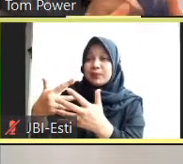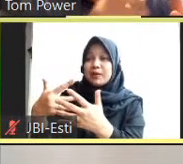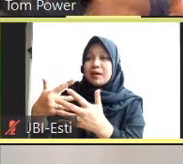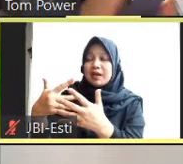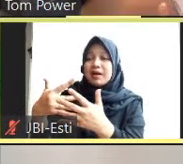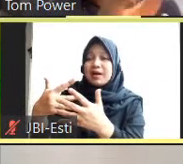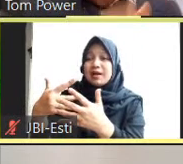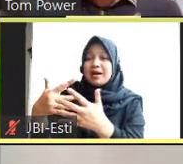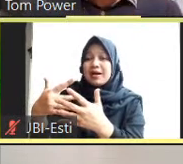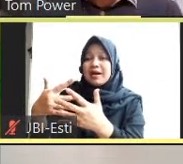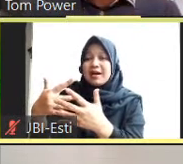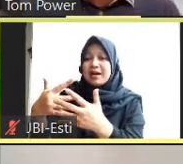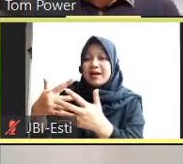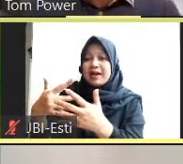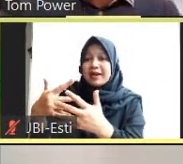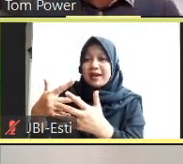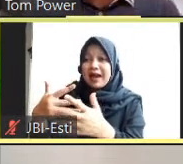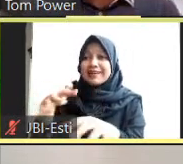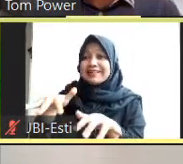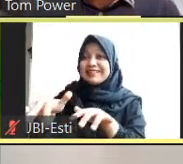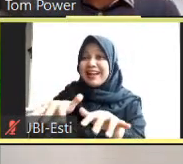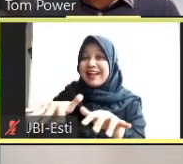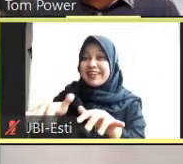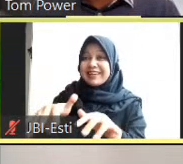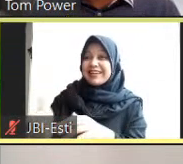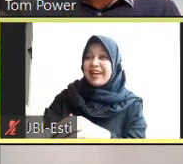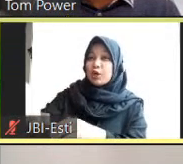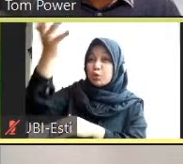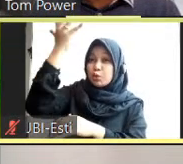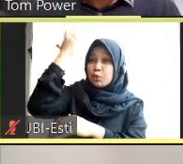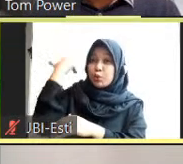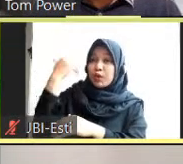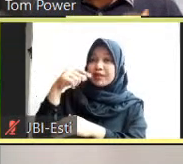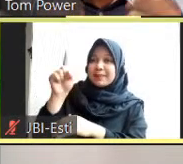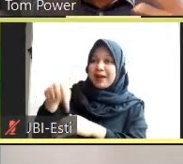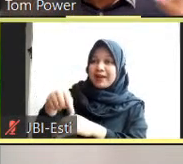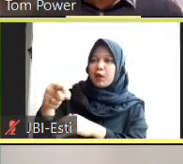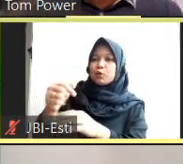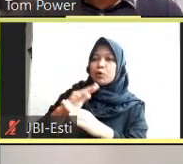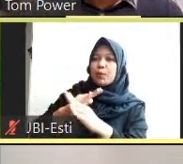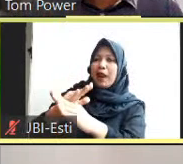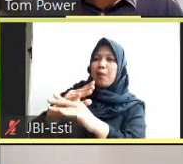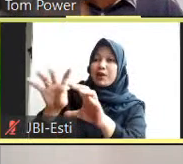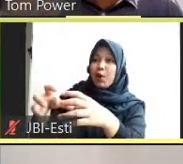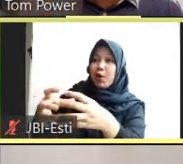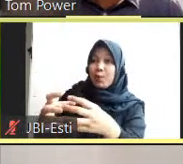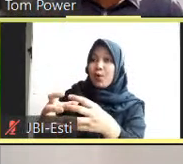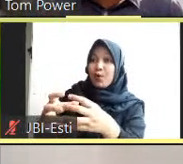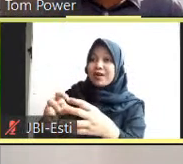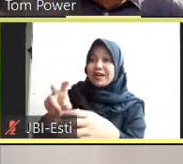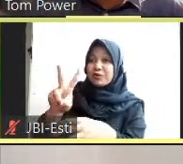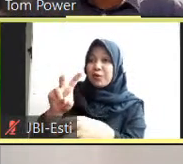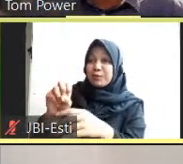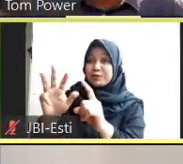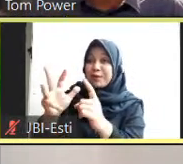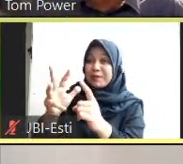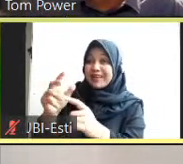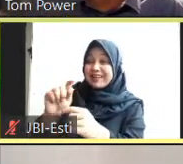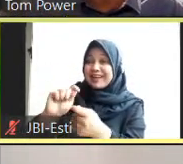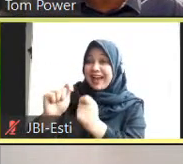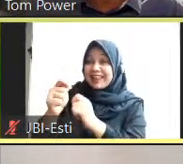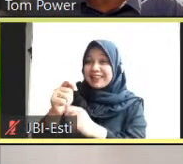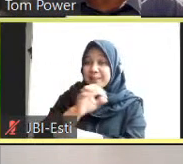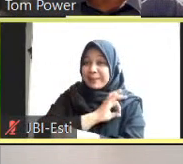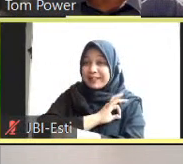senjata-senjata yang dulu digunakan untuk melawan kelompok seperti 2019 ganti presiden, sekarang digunakan untuk